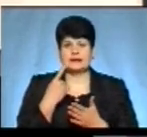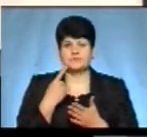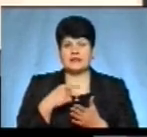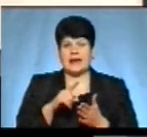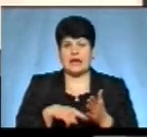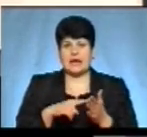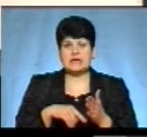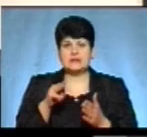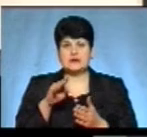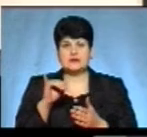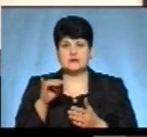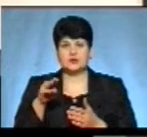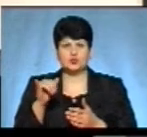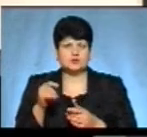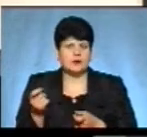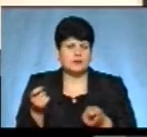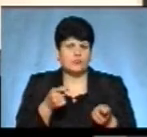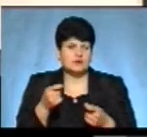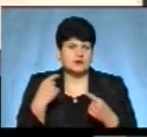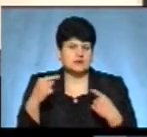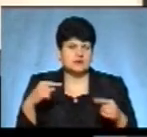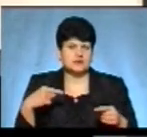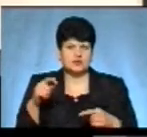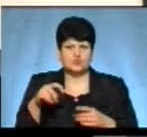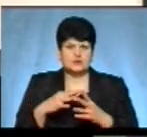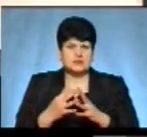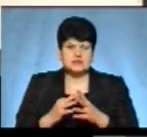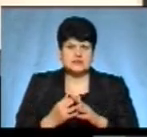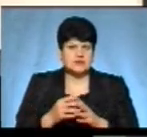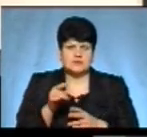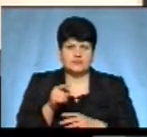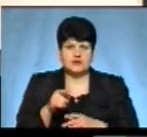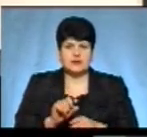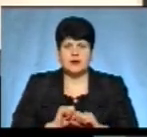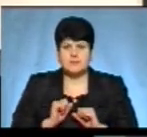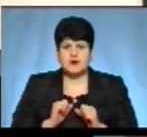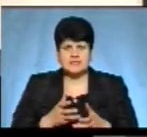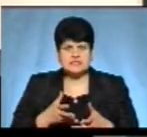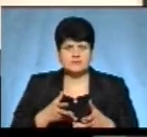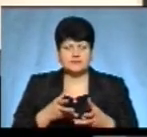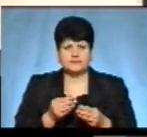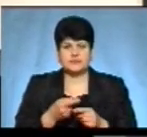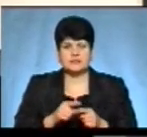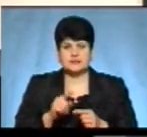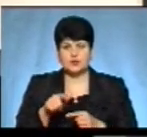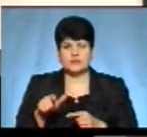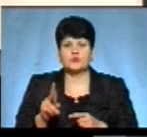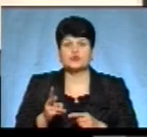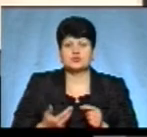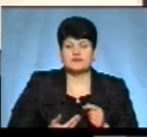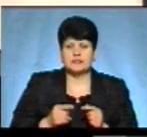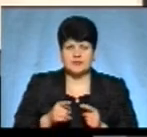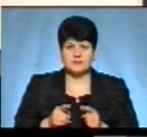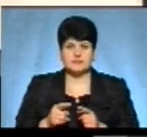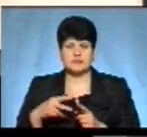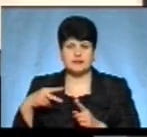Тобто звозяться якісь люди з інших населених пунктів, і вони намагаються тиснути на тих людей, які там живуть,